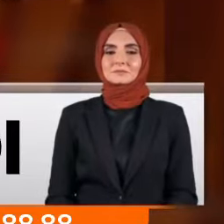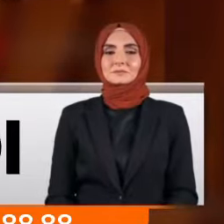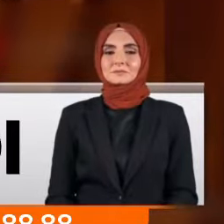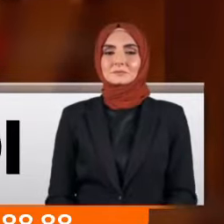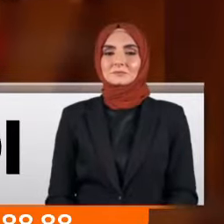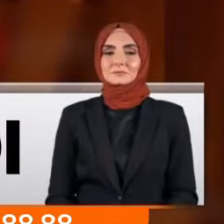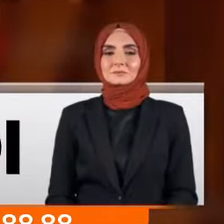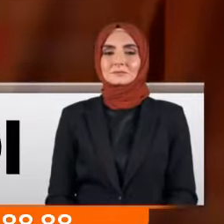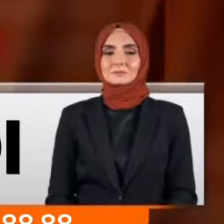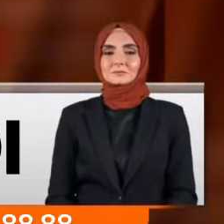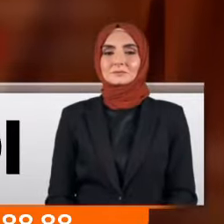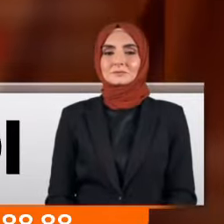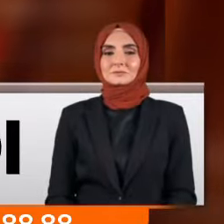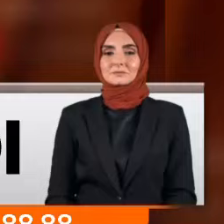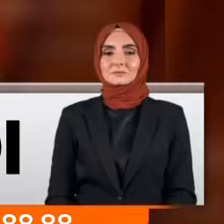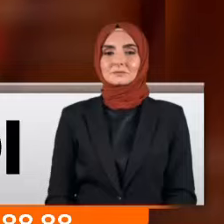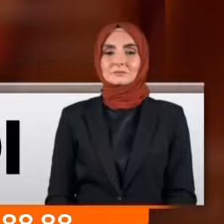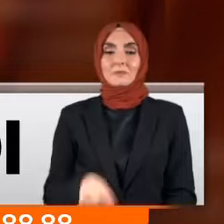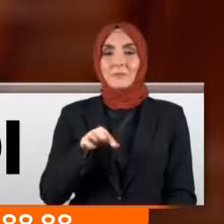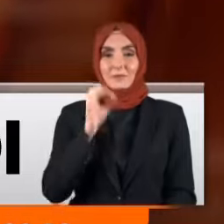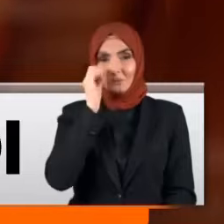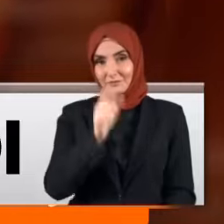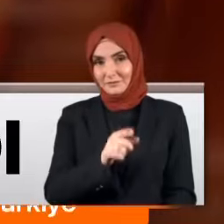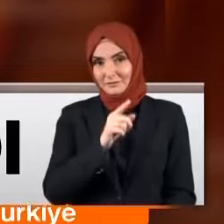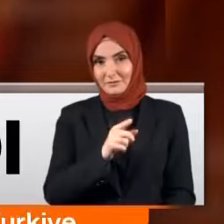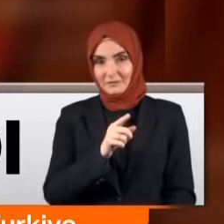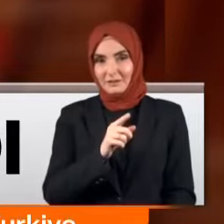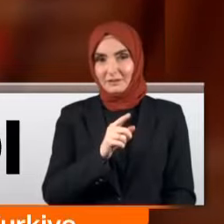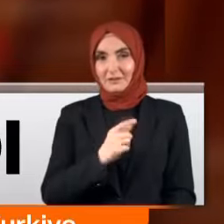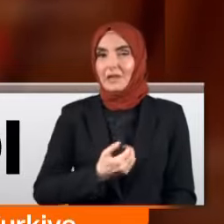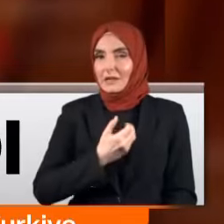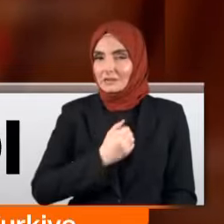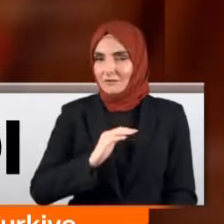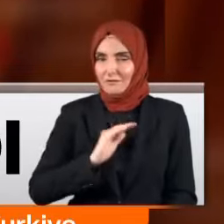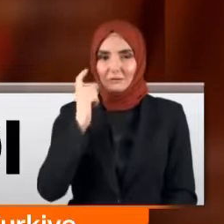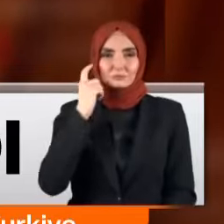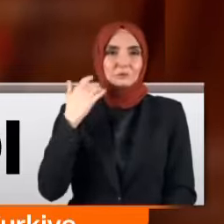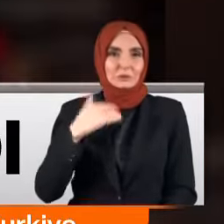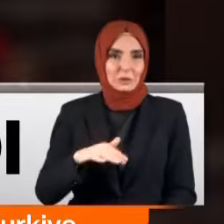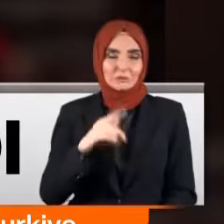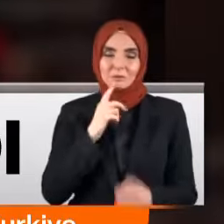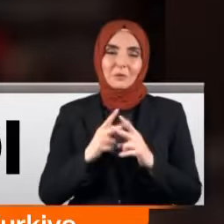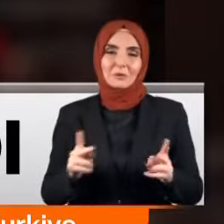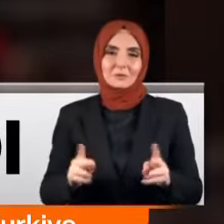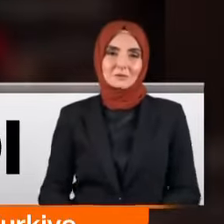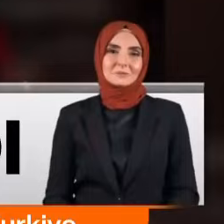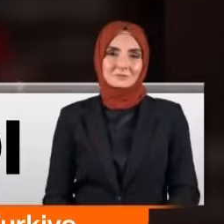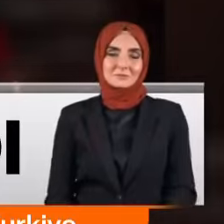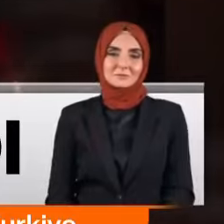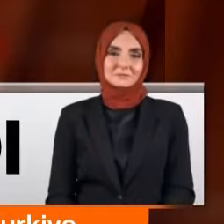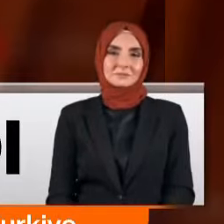I thought I could get drunk. Pedro Pascal heyecanını ve şaşkınlığını gizleyemedi. I'm making a fool of myself.